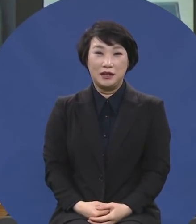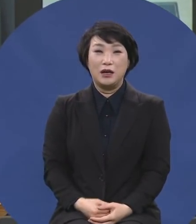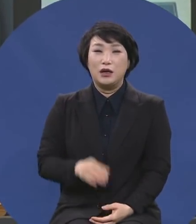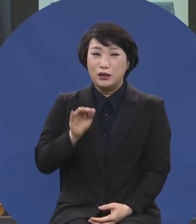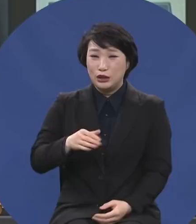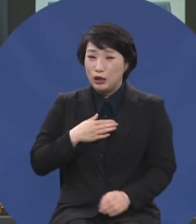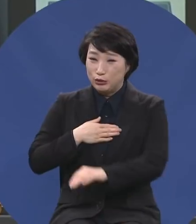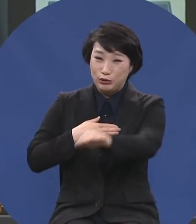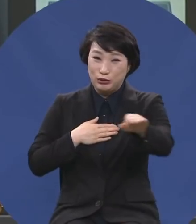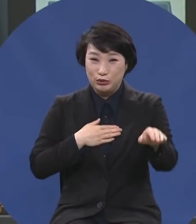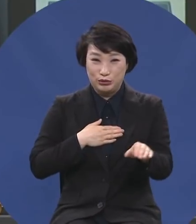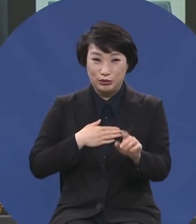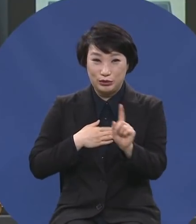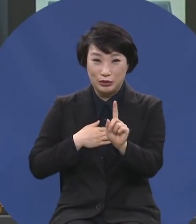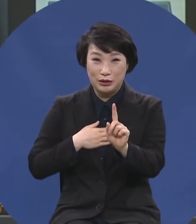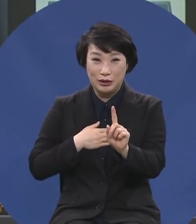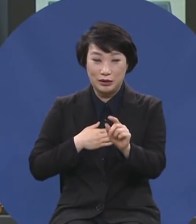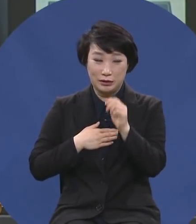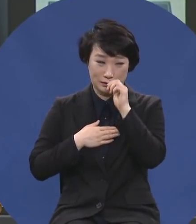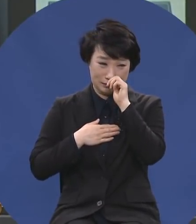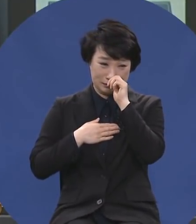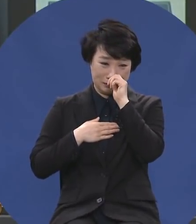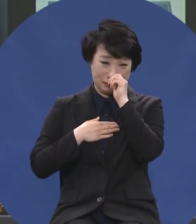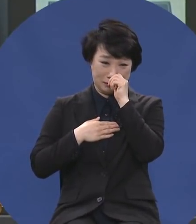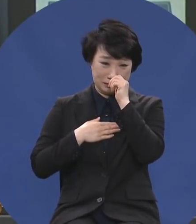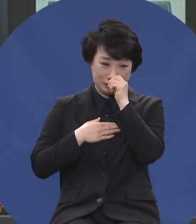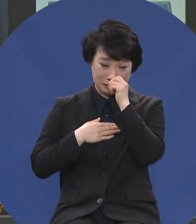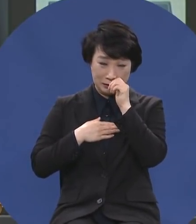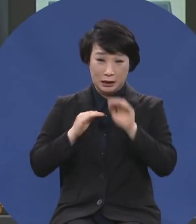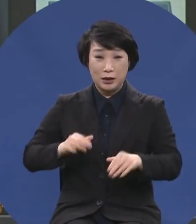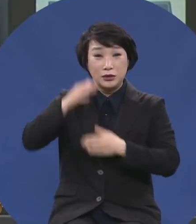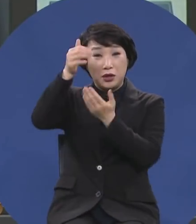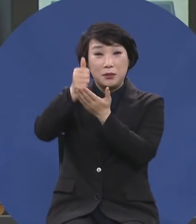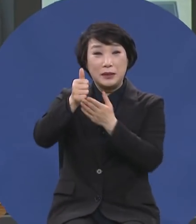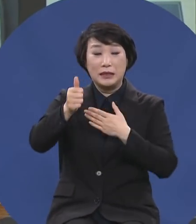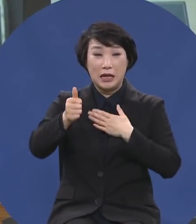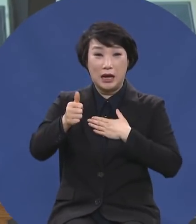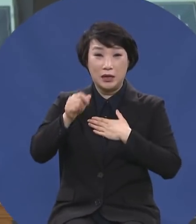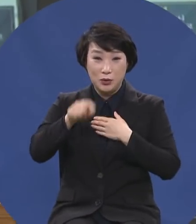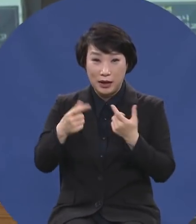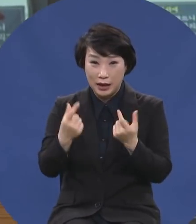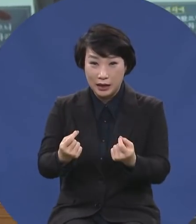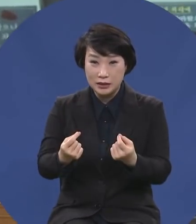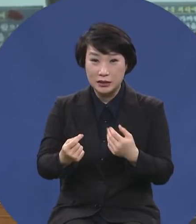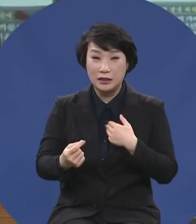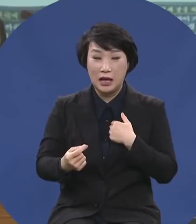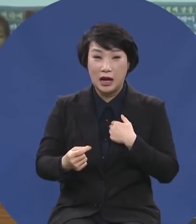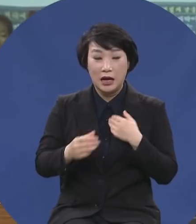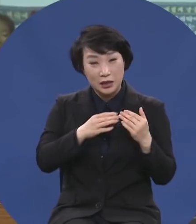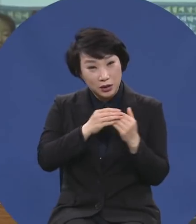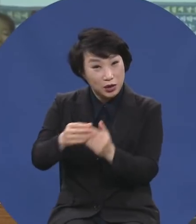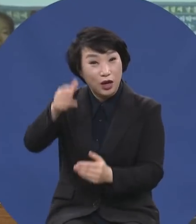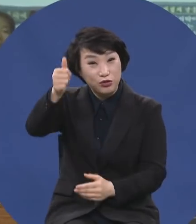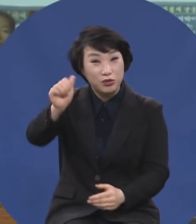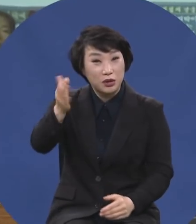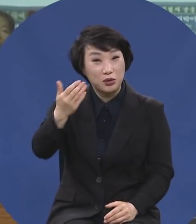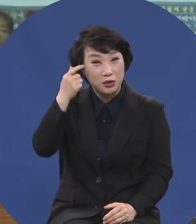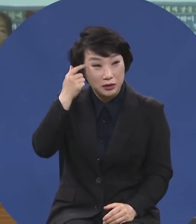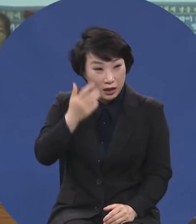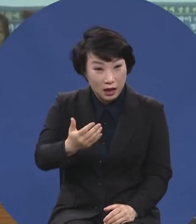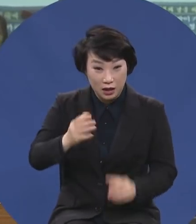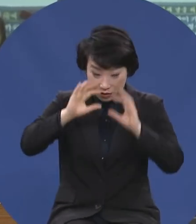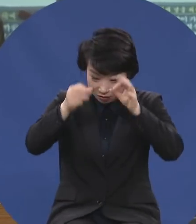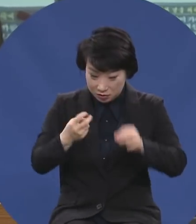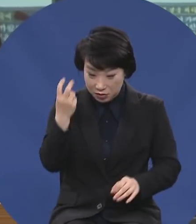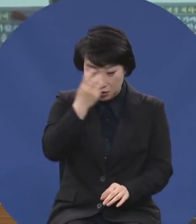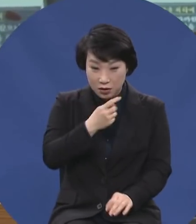그런데 우리는 성령이 과연 그렇게 나의 운영자가 되어 계시냐?